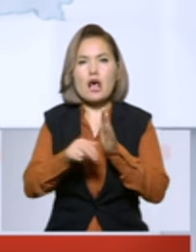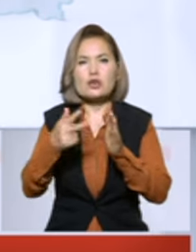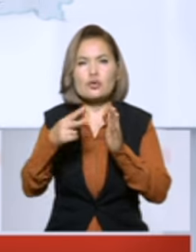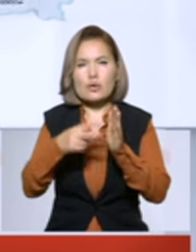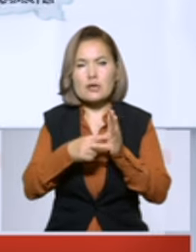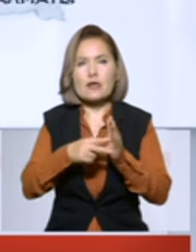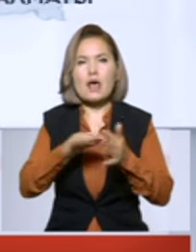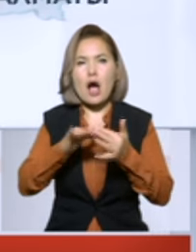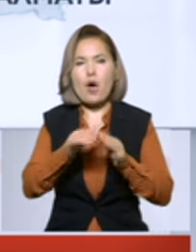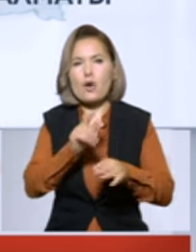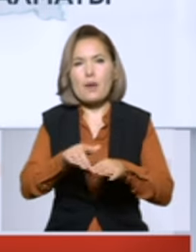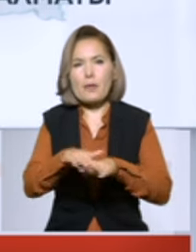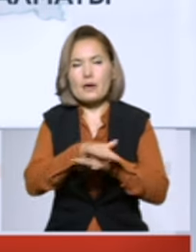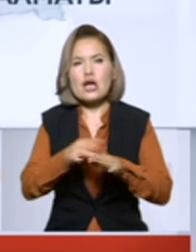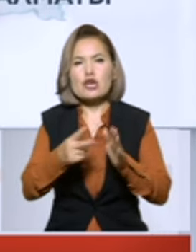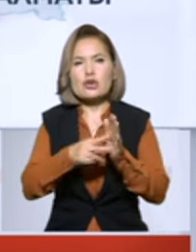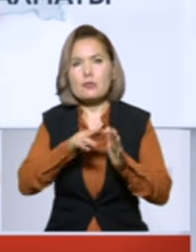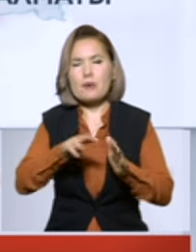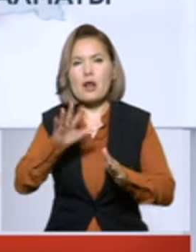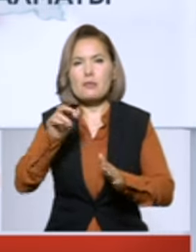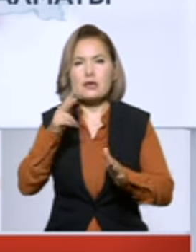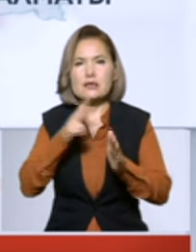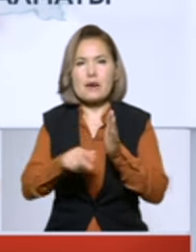12 573 637, ауыл тұрғындары